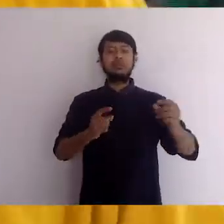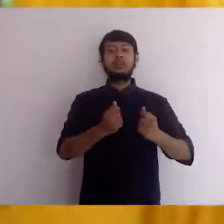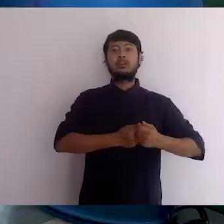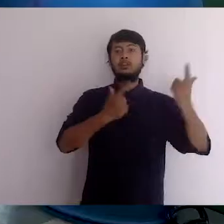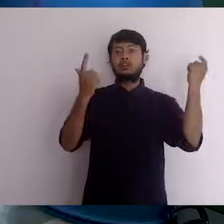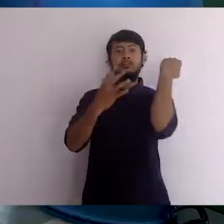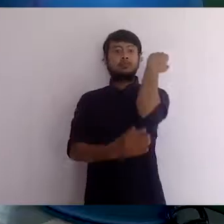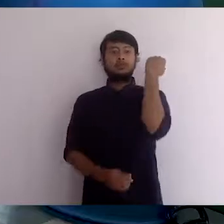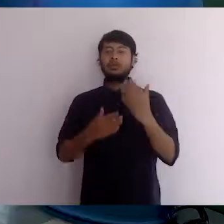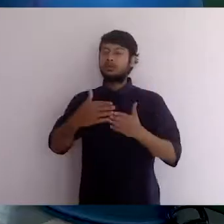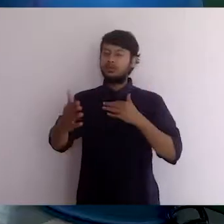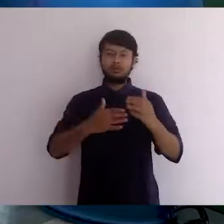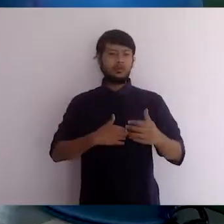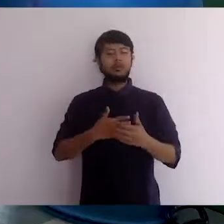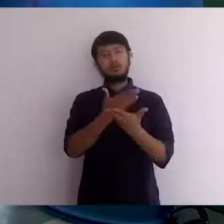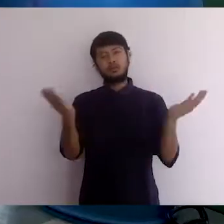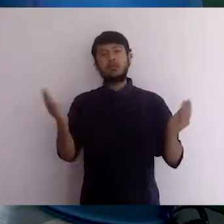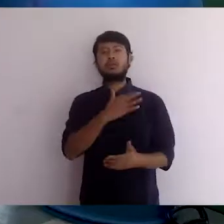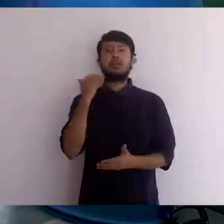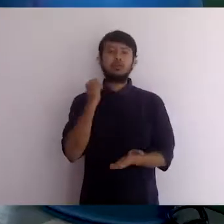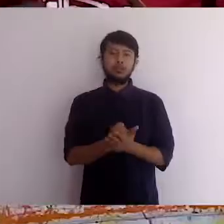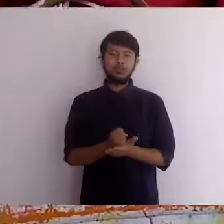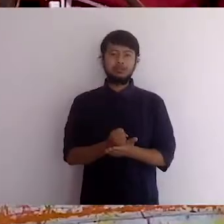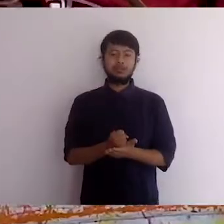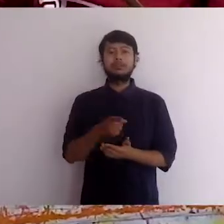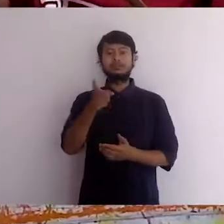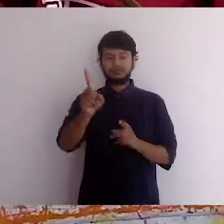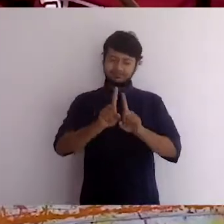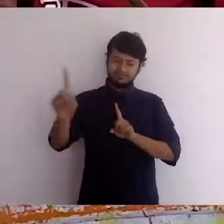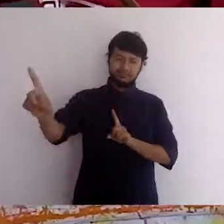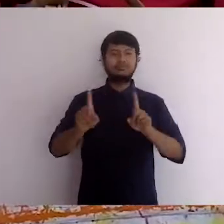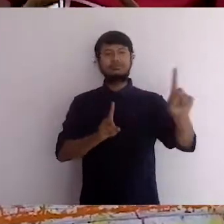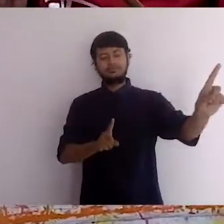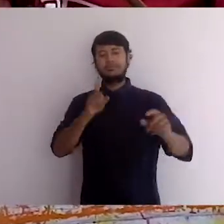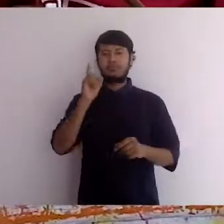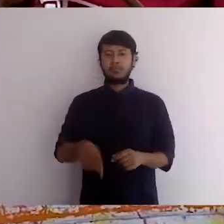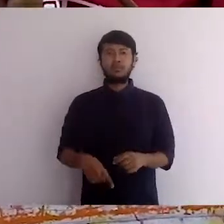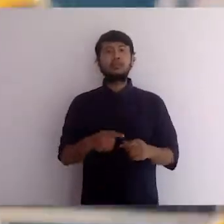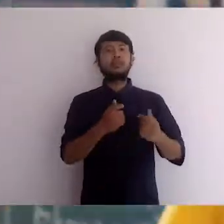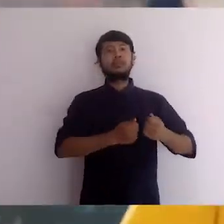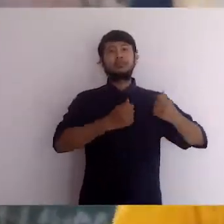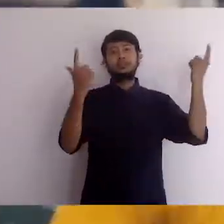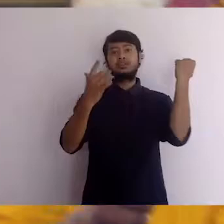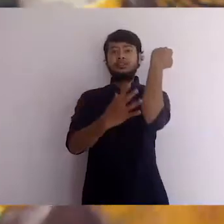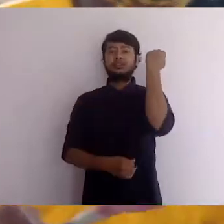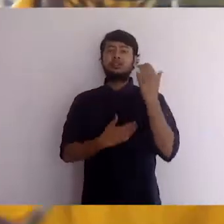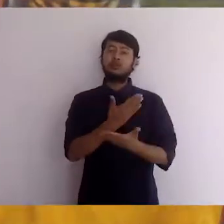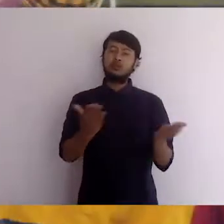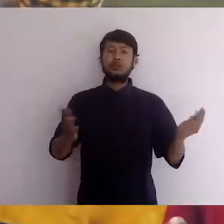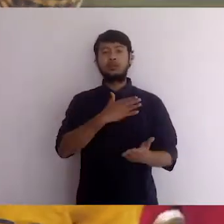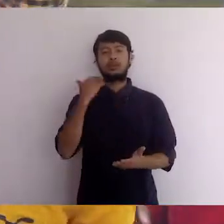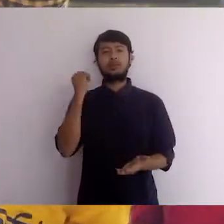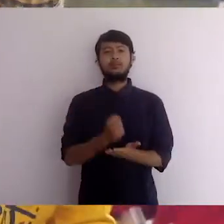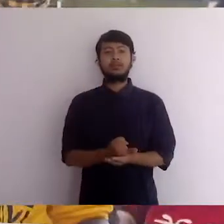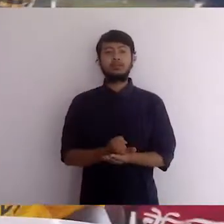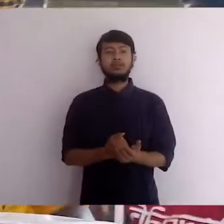ही कल। बस तू एक हेल्प कर, सोशल डिस्टेंस रख, हो अमीर या गरीब सबका एक ही कल, हो अमीर या गरीब सबका